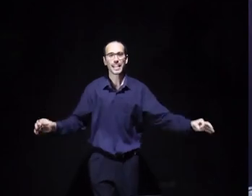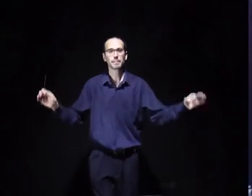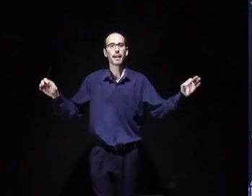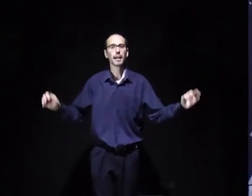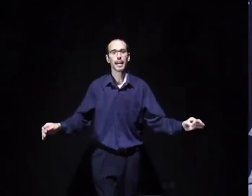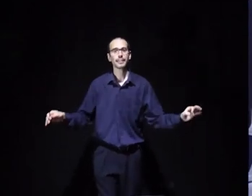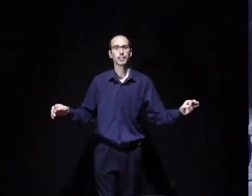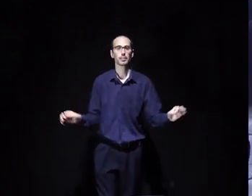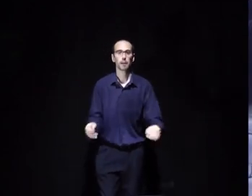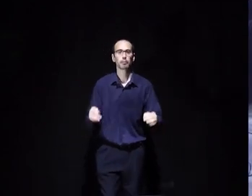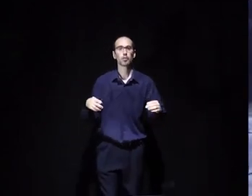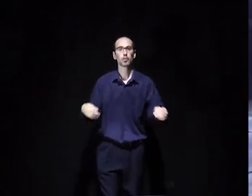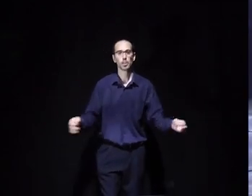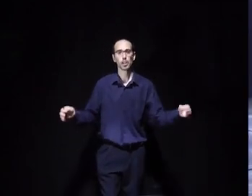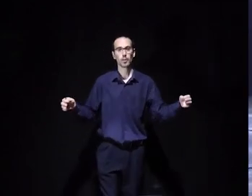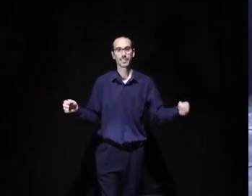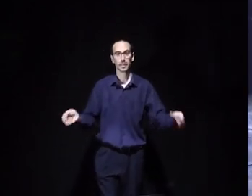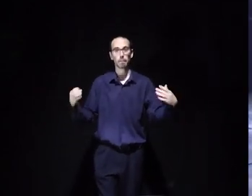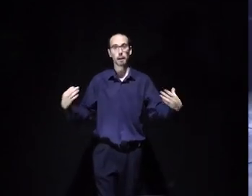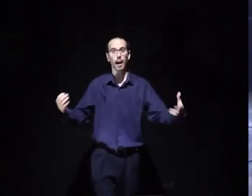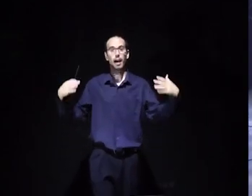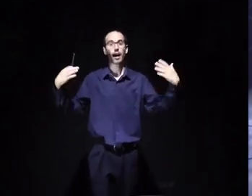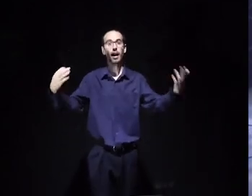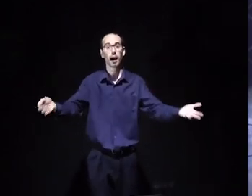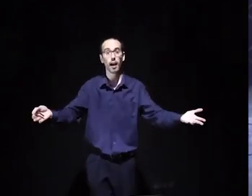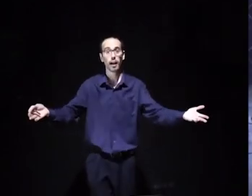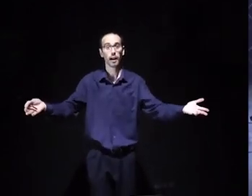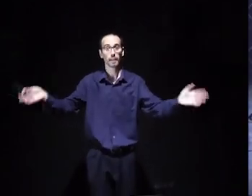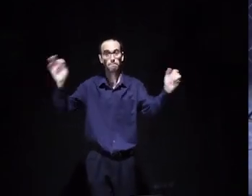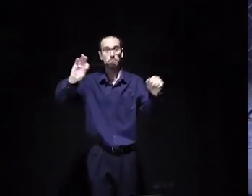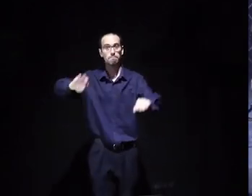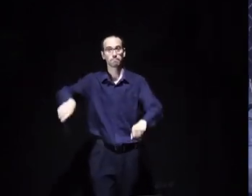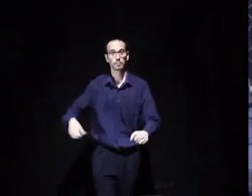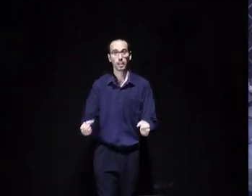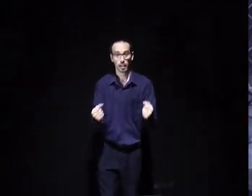Ni les maletes per fugir o escapar.